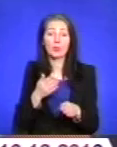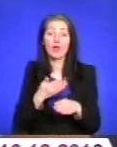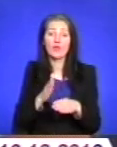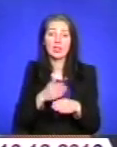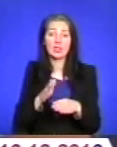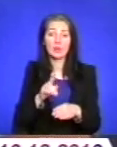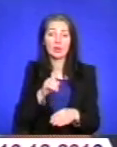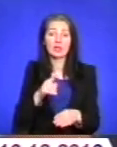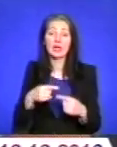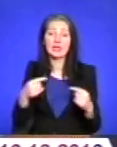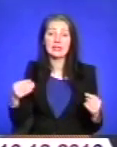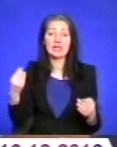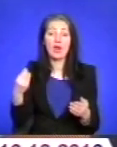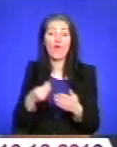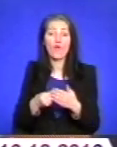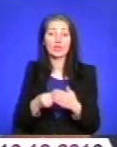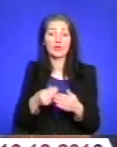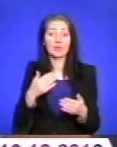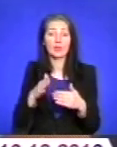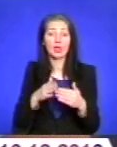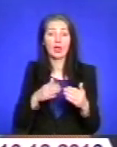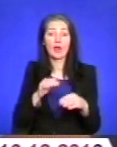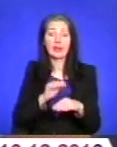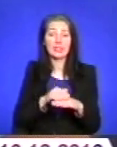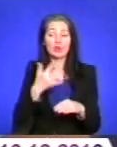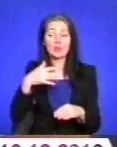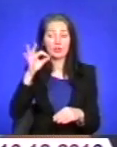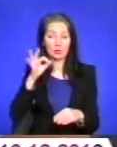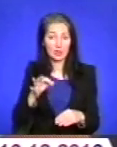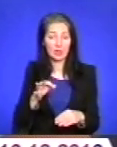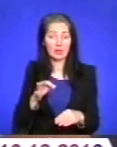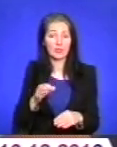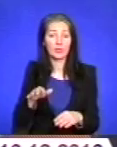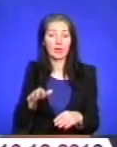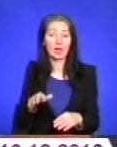з різних фондів. Практично майже 50% території області буде перекрито